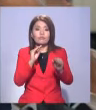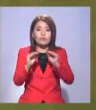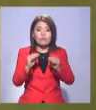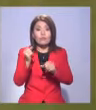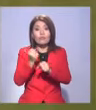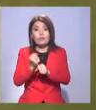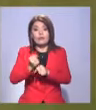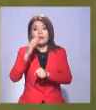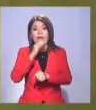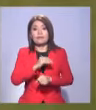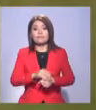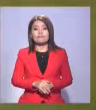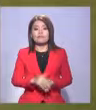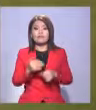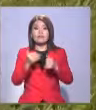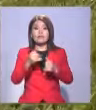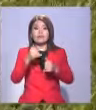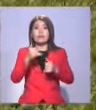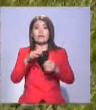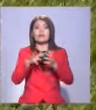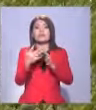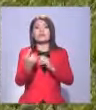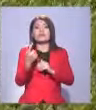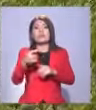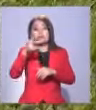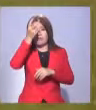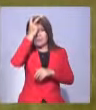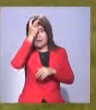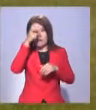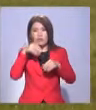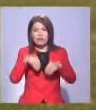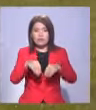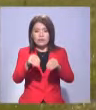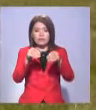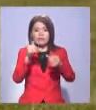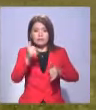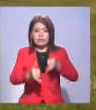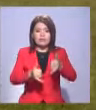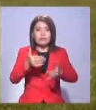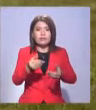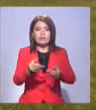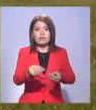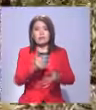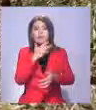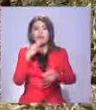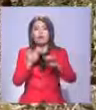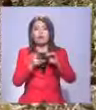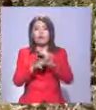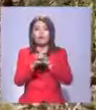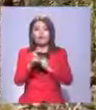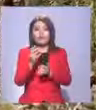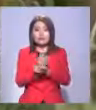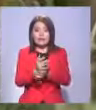болады. Бүгінде өңір шаруаларына ақбөкендерден келген шығын 8 миллиард теңгеге жуықтапты. Киіктен зардап шеккен қожалықтарды